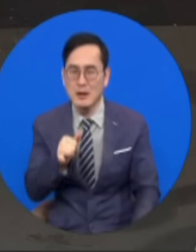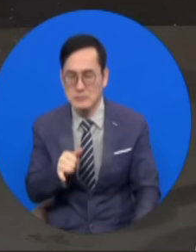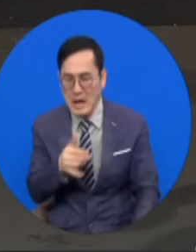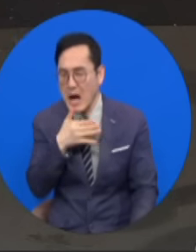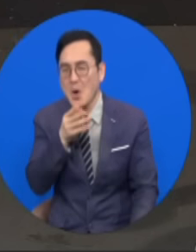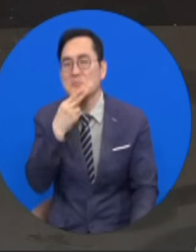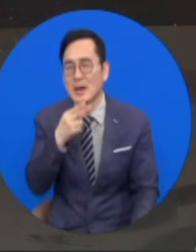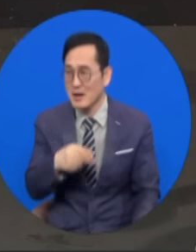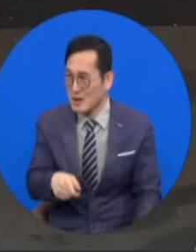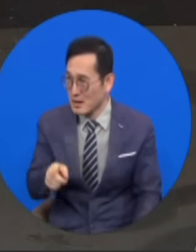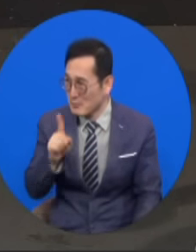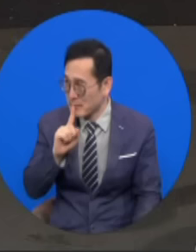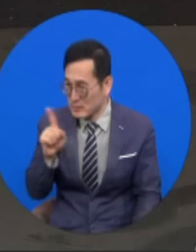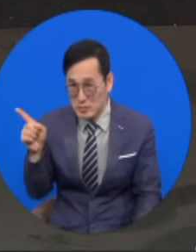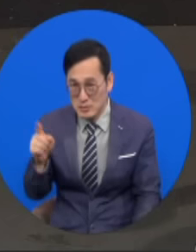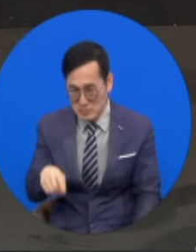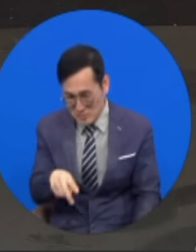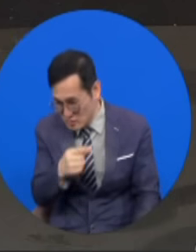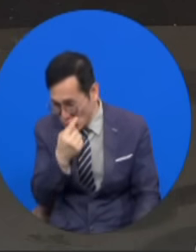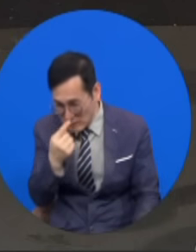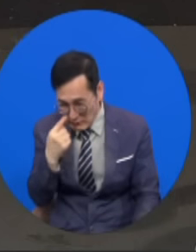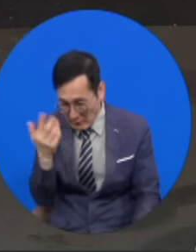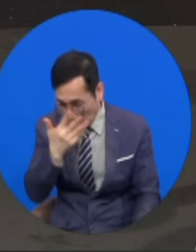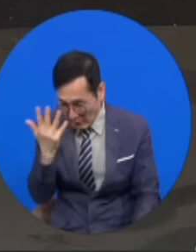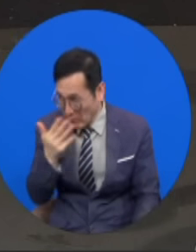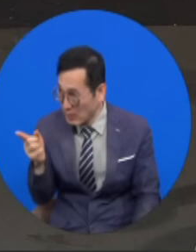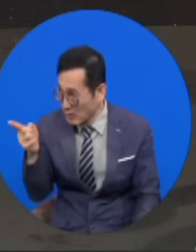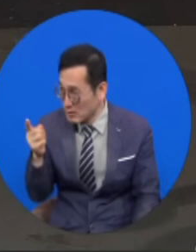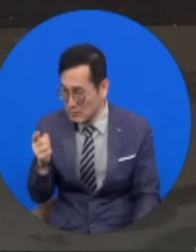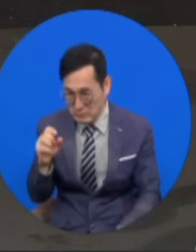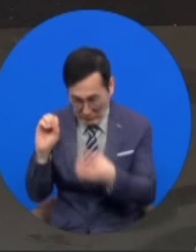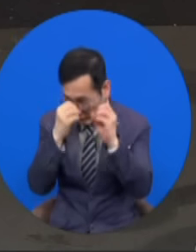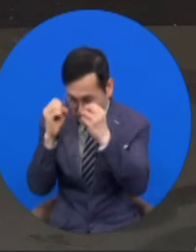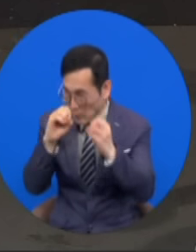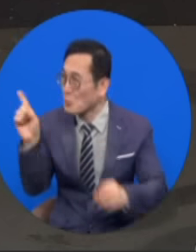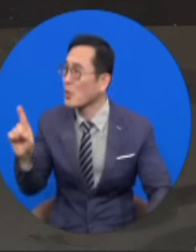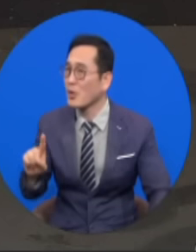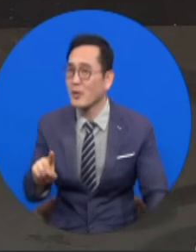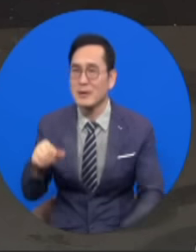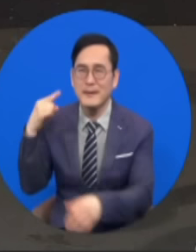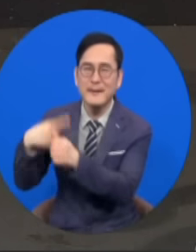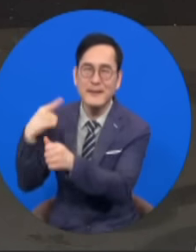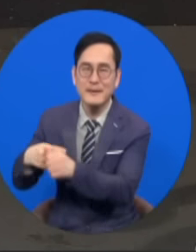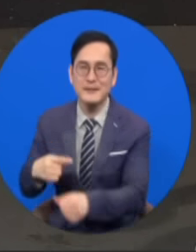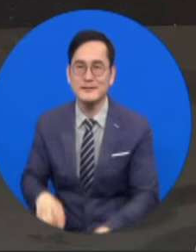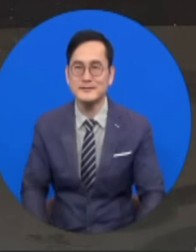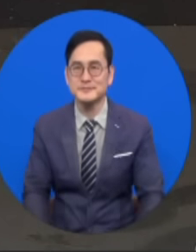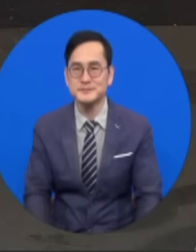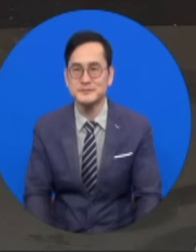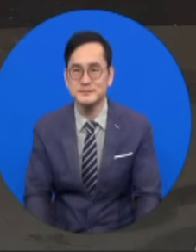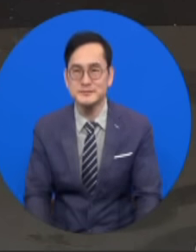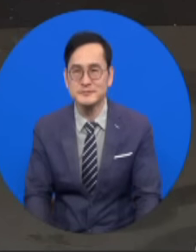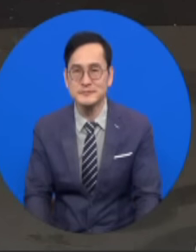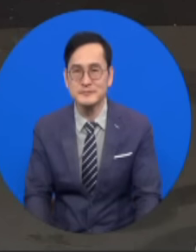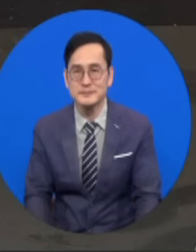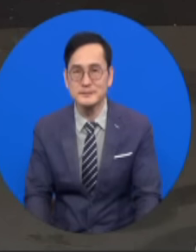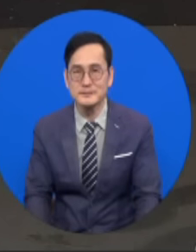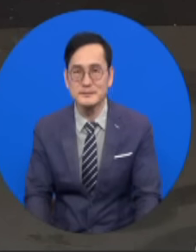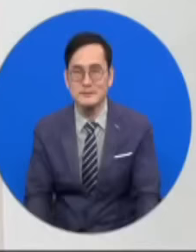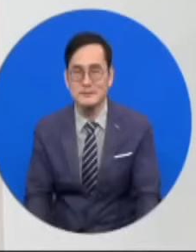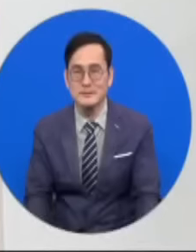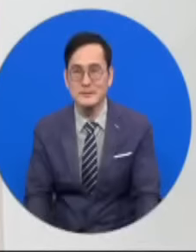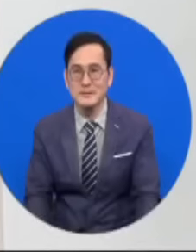심성이 부족하다라는 누리꾼들의 질타도 있습니다 성춘 부의장님 헷갈릴게 따로 있다라는 시민들의 지적 어떻게 보십니까 맞습니다